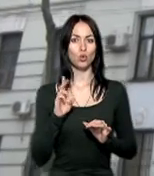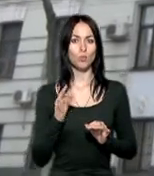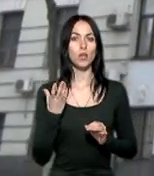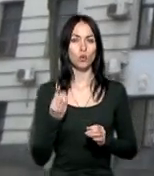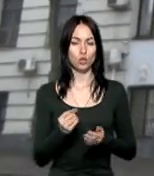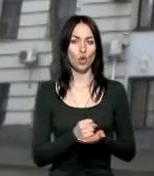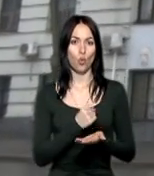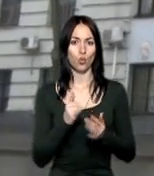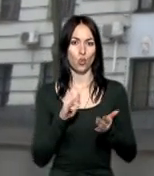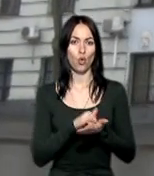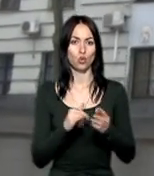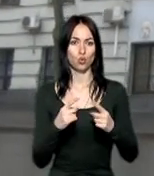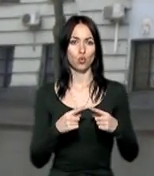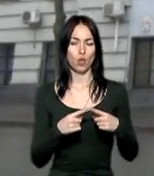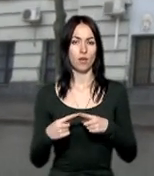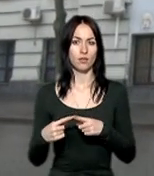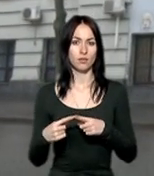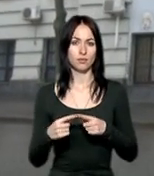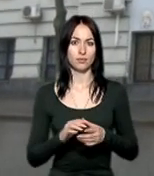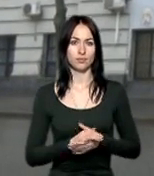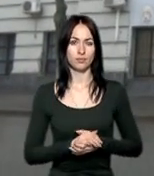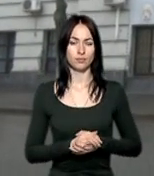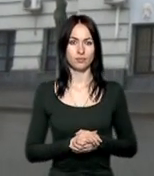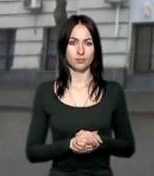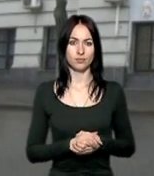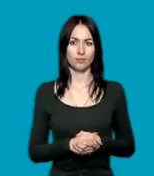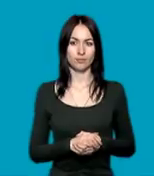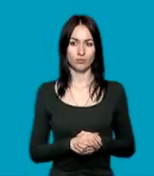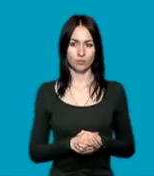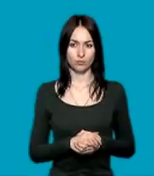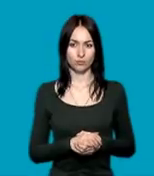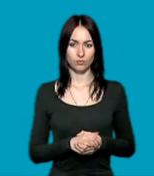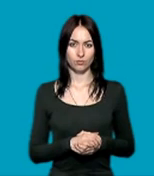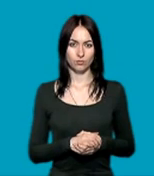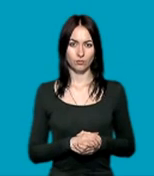уточнює. Світлана Стеценко, Дмитро Денисов. Новини на Суспільному. Харків.